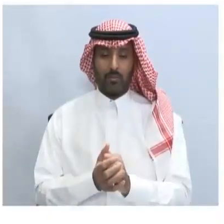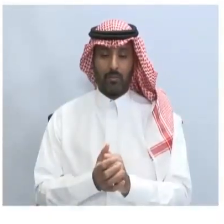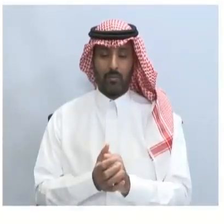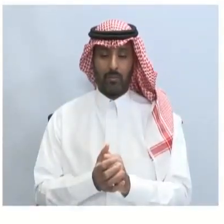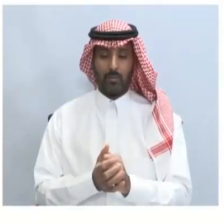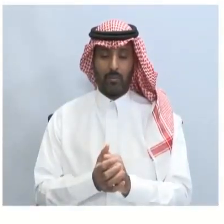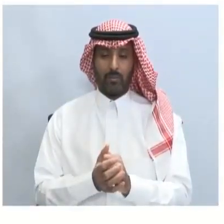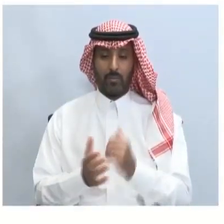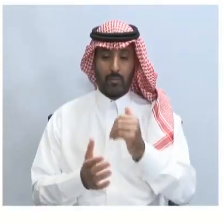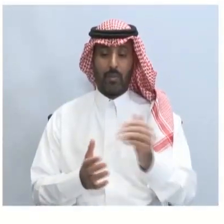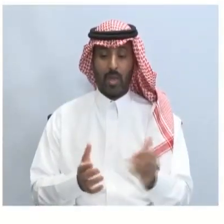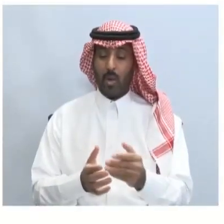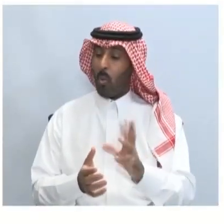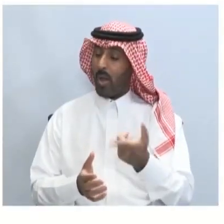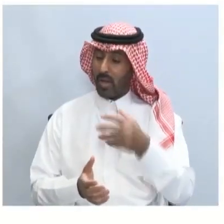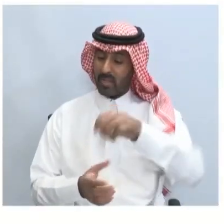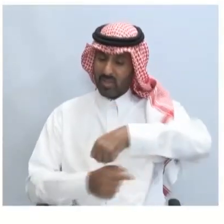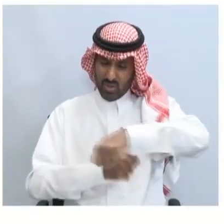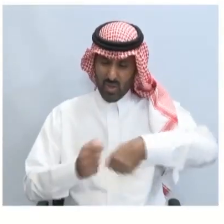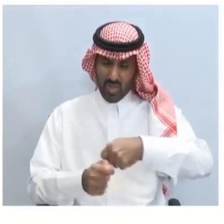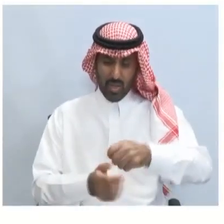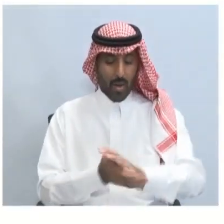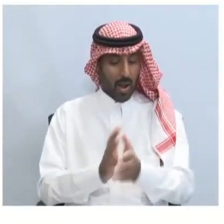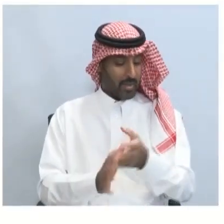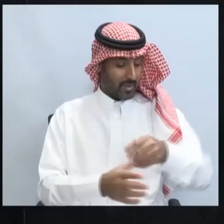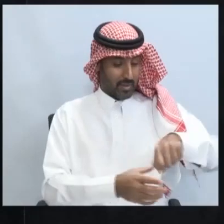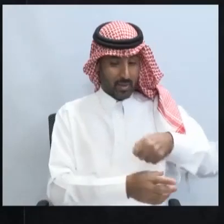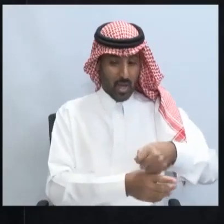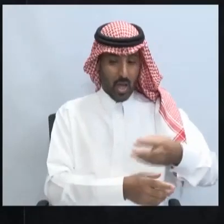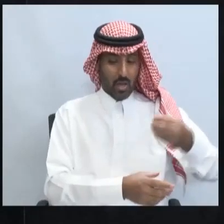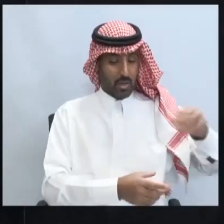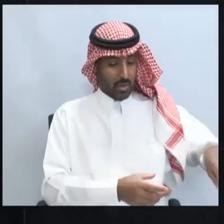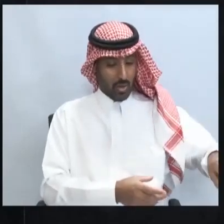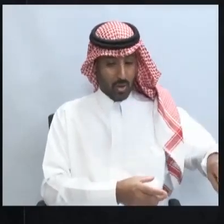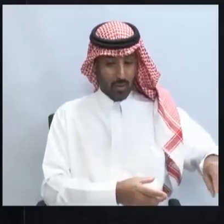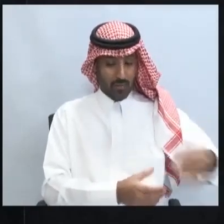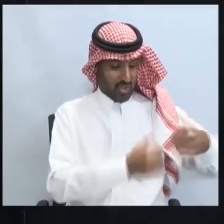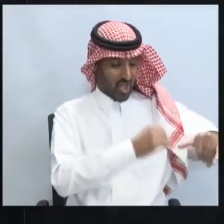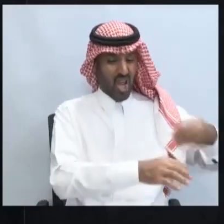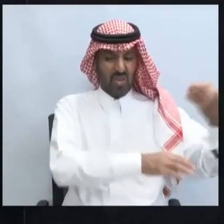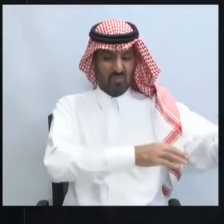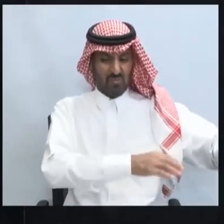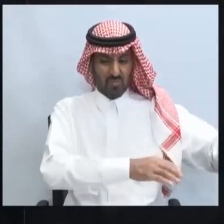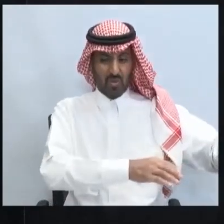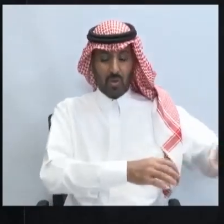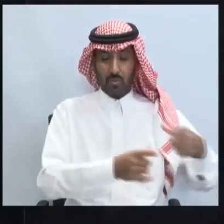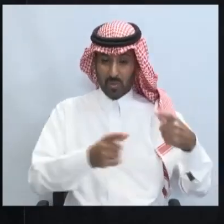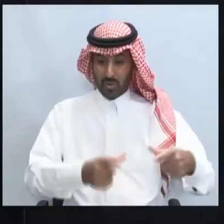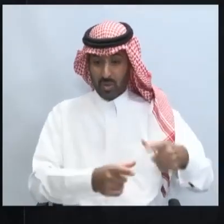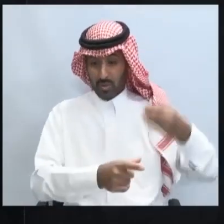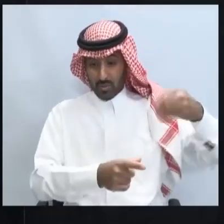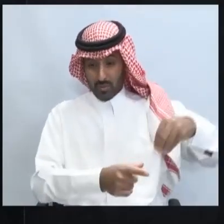فيكم اين اضع النفايات اذا انتهيت منها هل ارميها في الشارع هكذا ام اضعها في